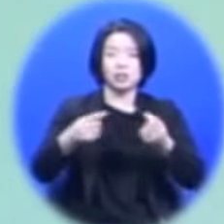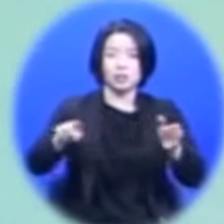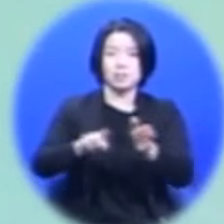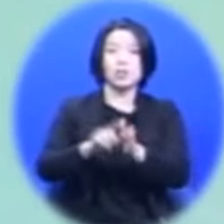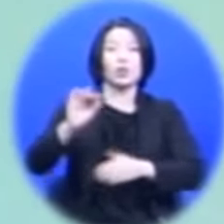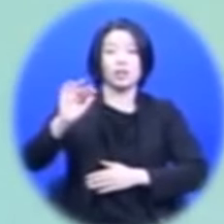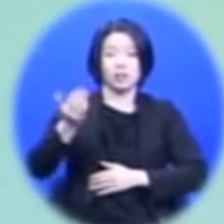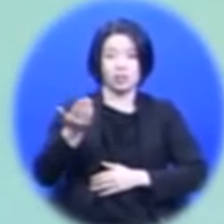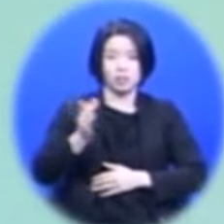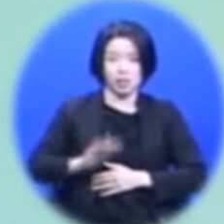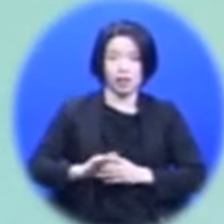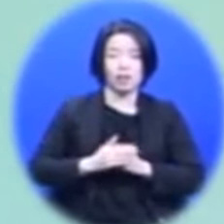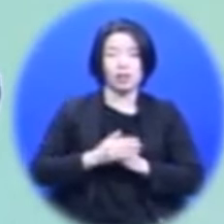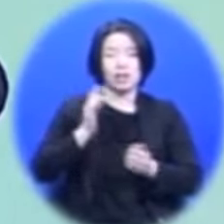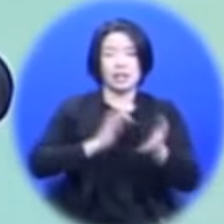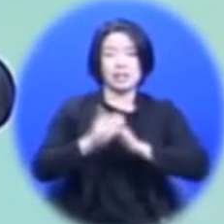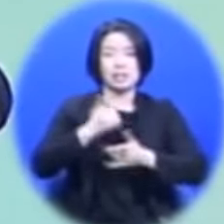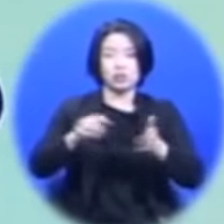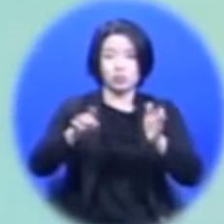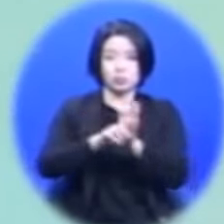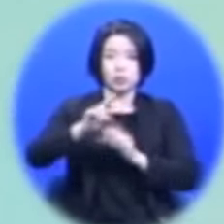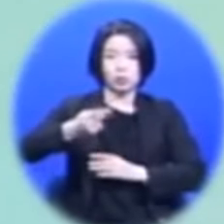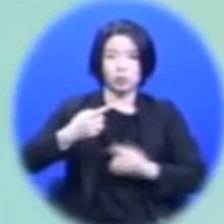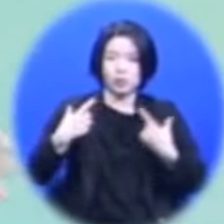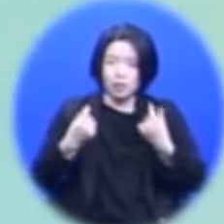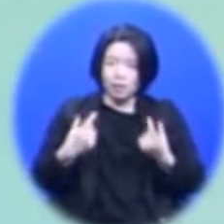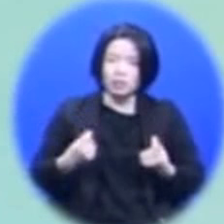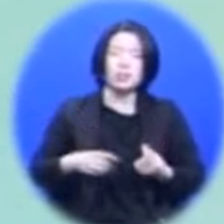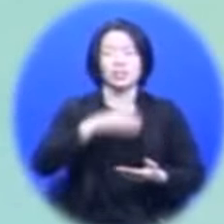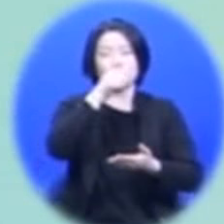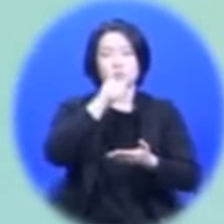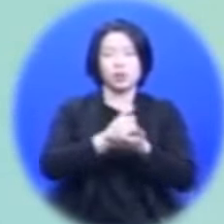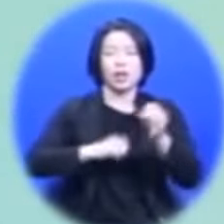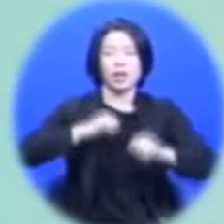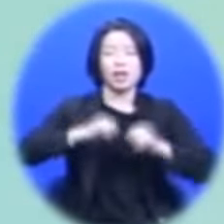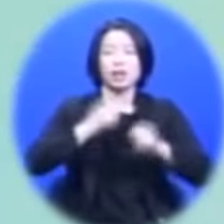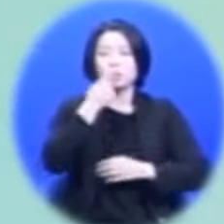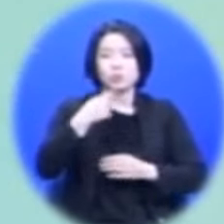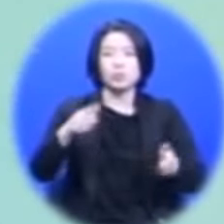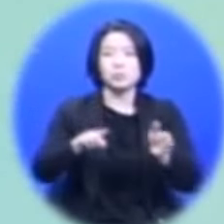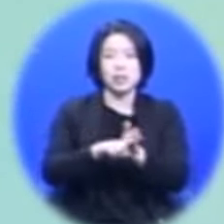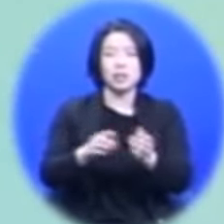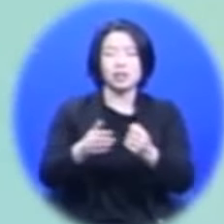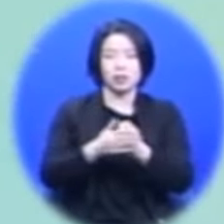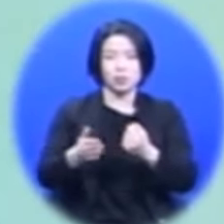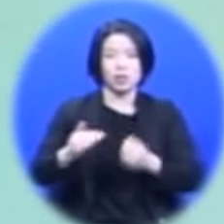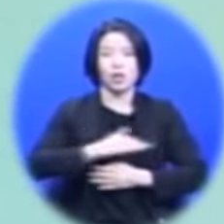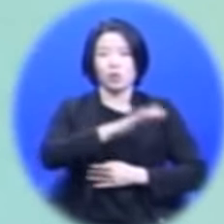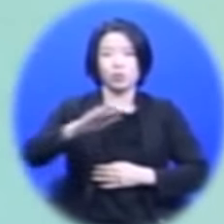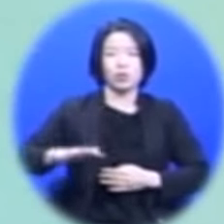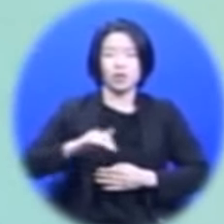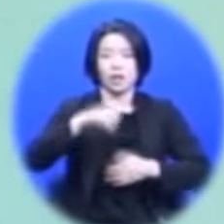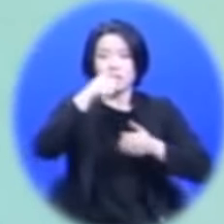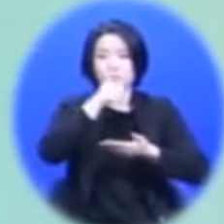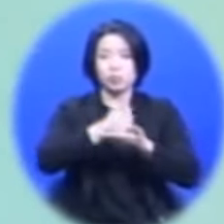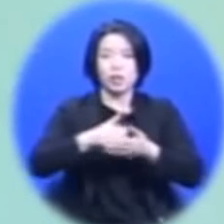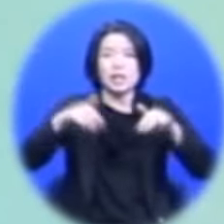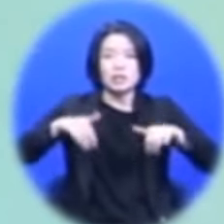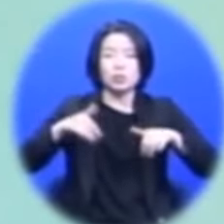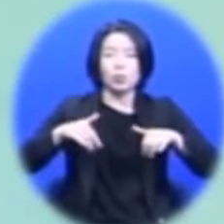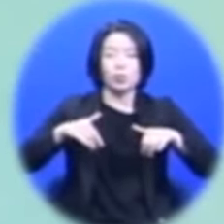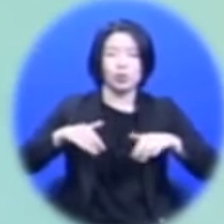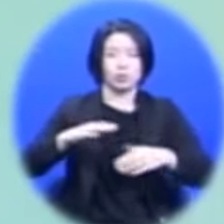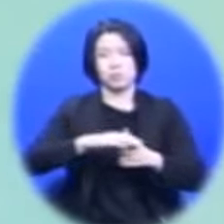되는데 예수 믿어도 여전히 죄 짓는 줄로 믿으니까 우리가 죄의 종노릇에서